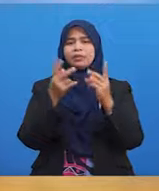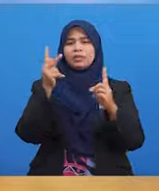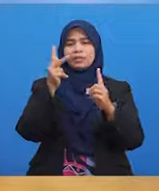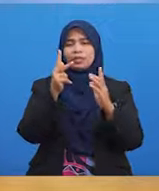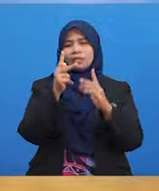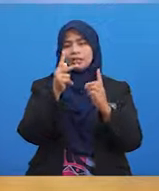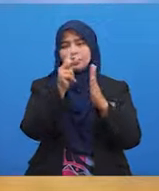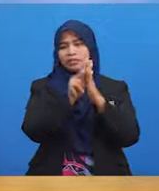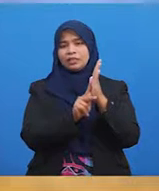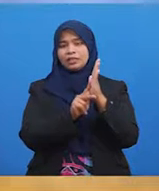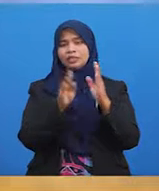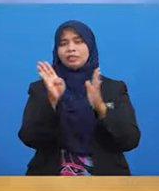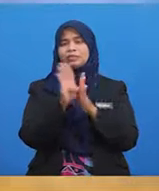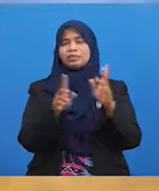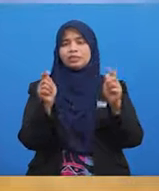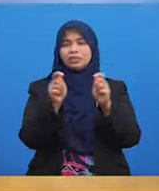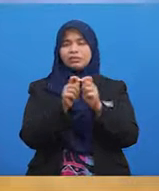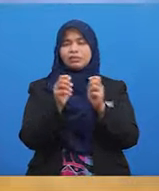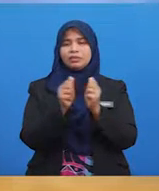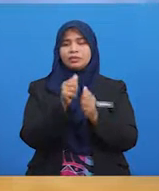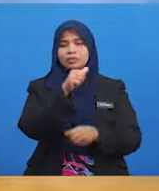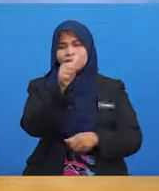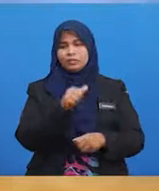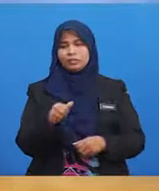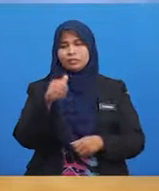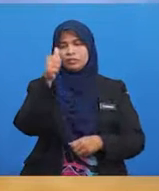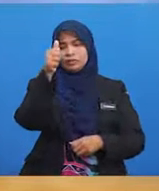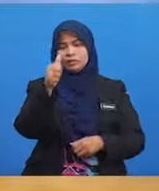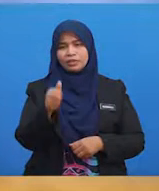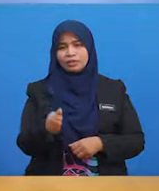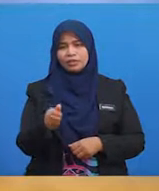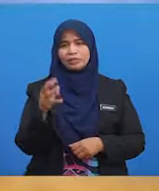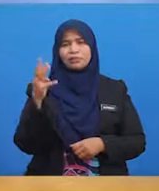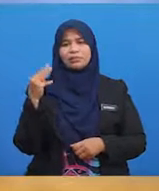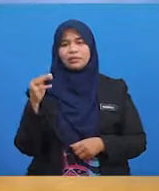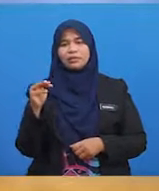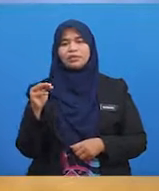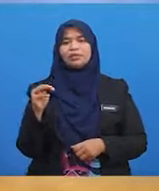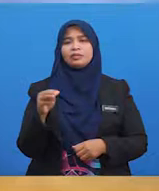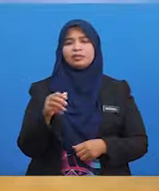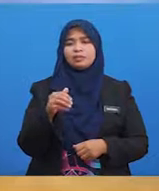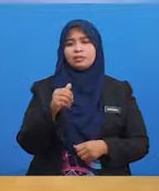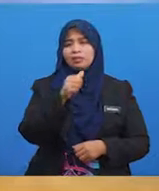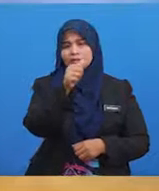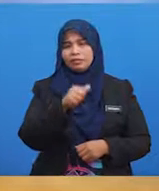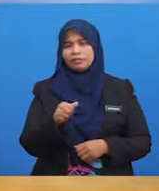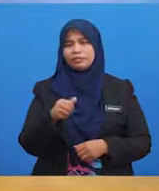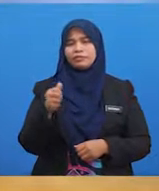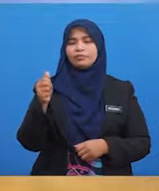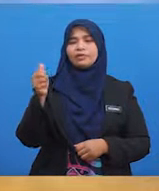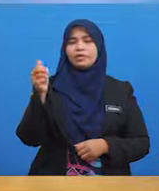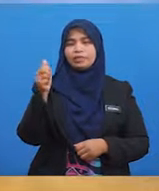dengan huruf alif, maka huruf hamzah perlu diletakkan.